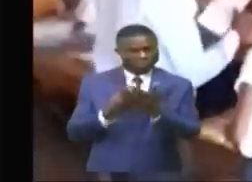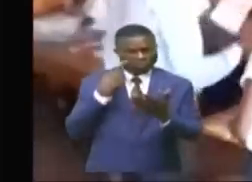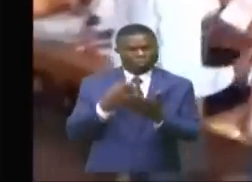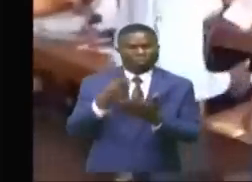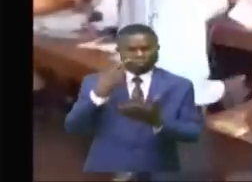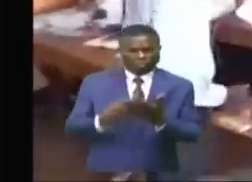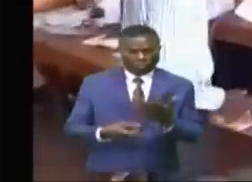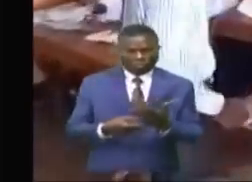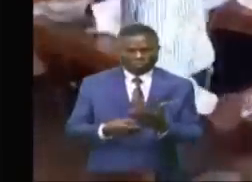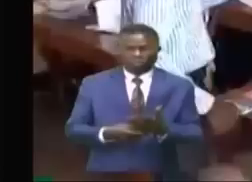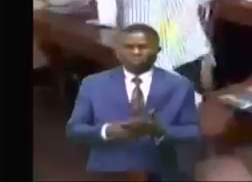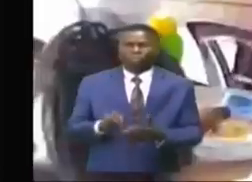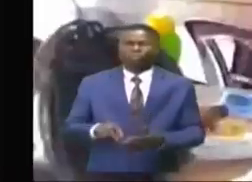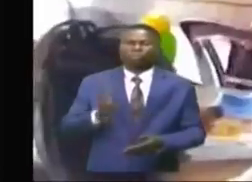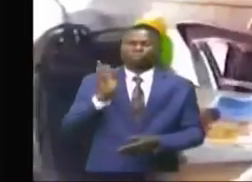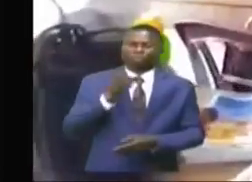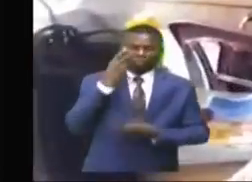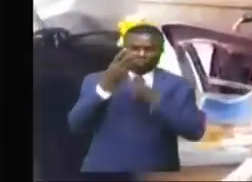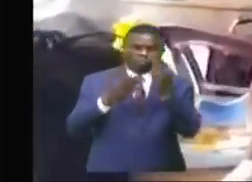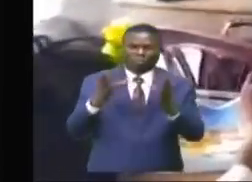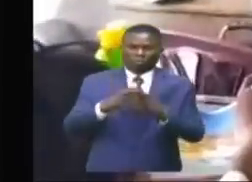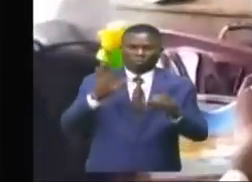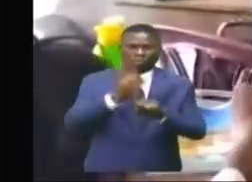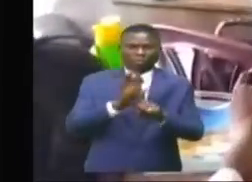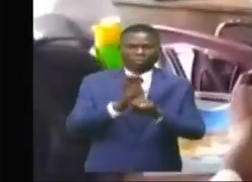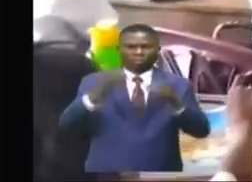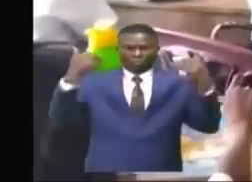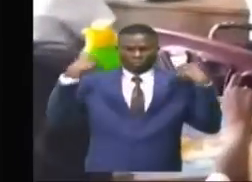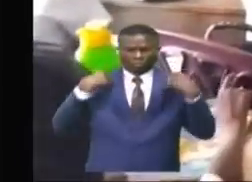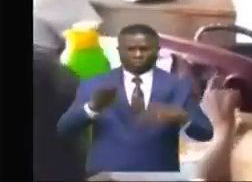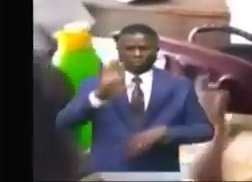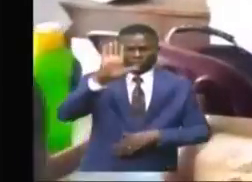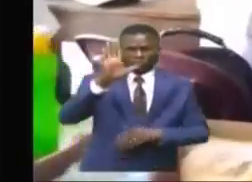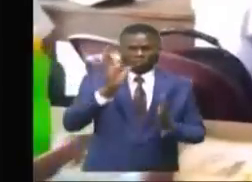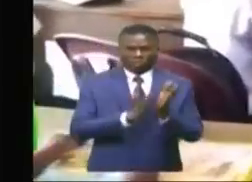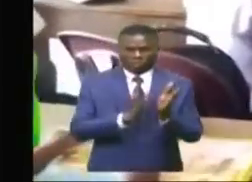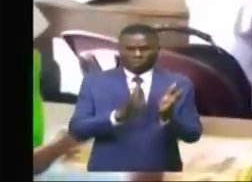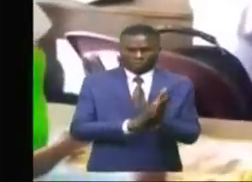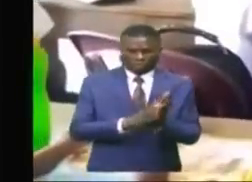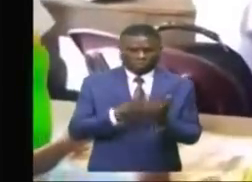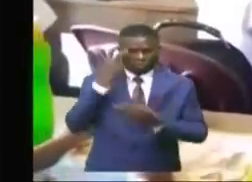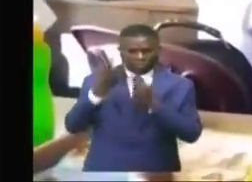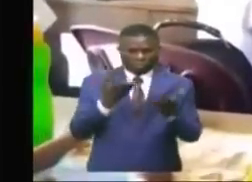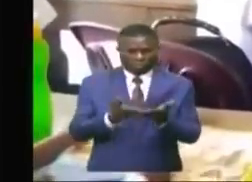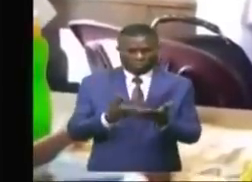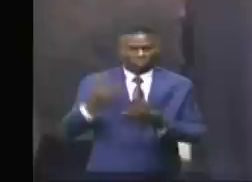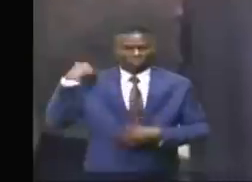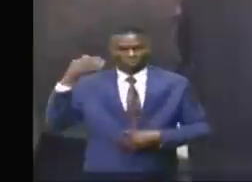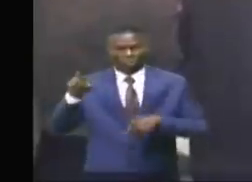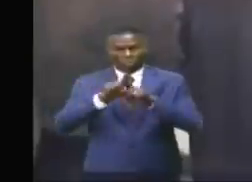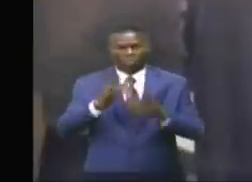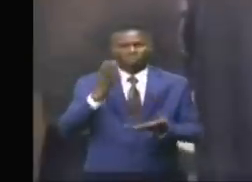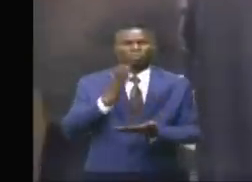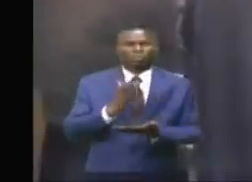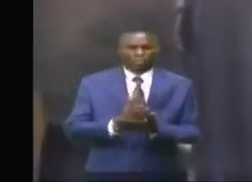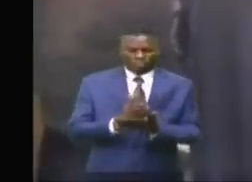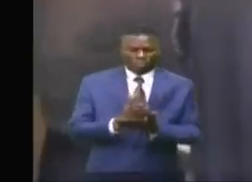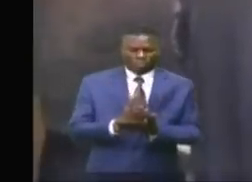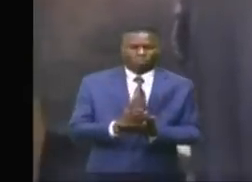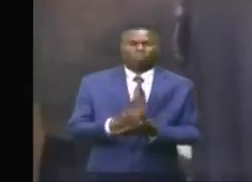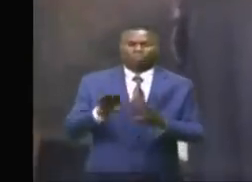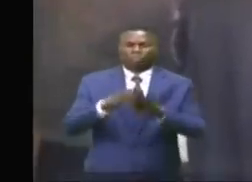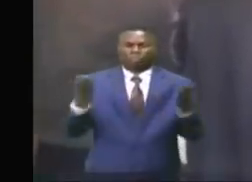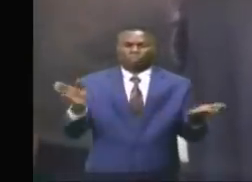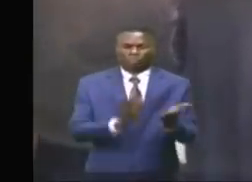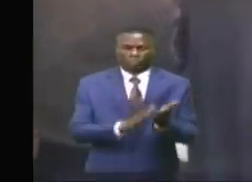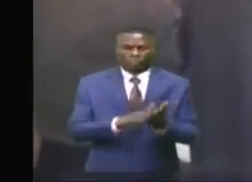était accompagné de plusieurs autorités. Environ 5 établissements scolaires, tant publics que privés, ont été visités.